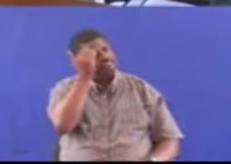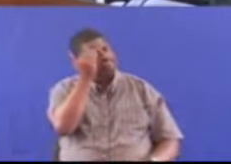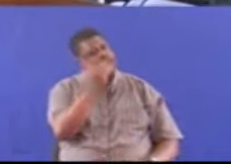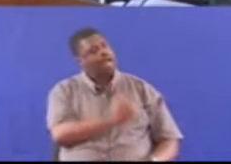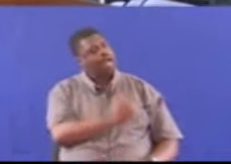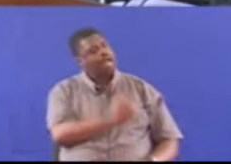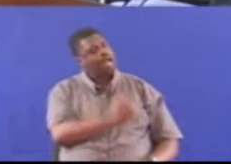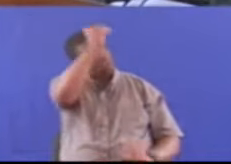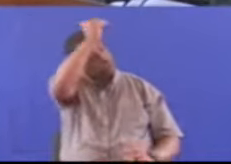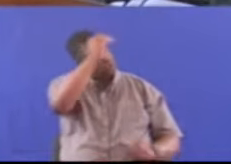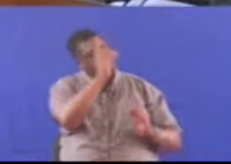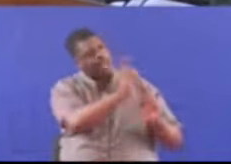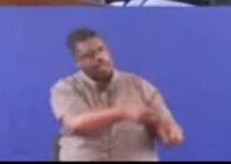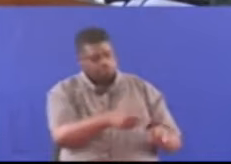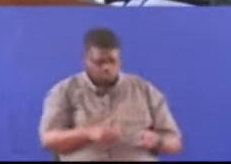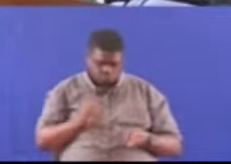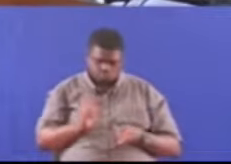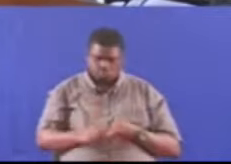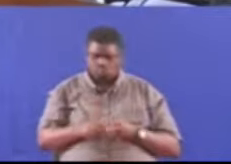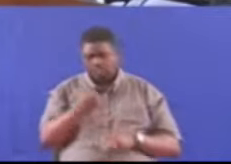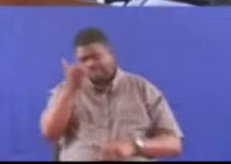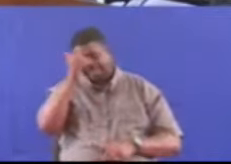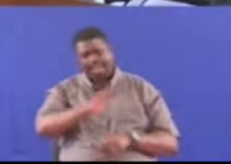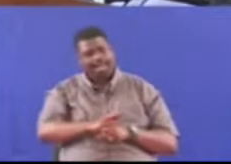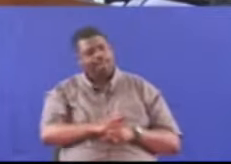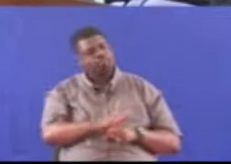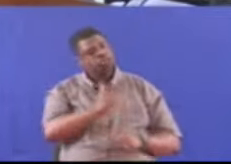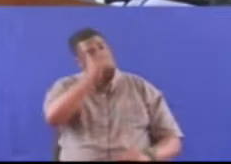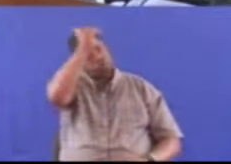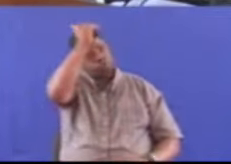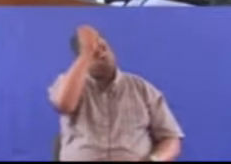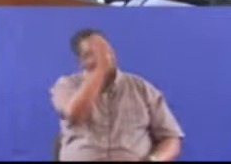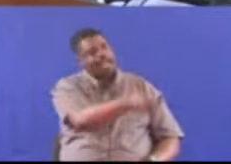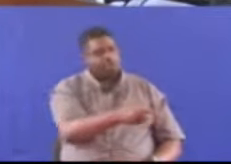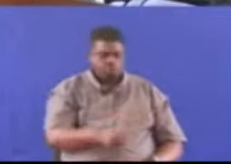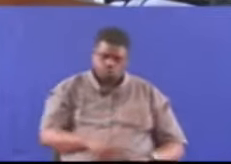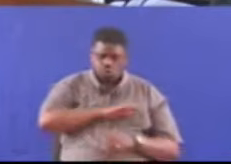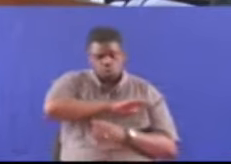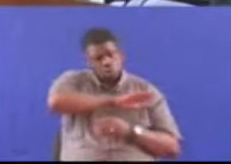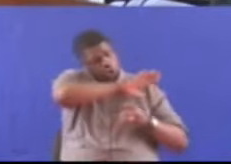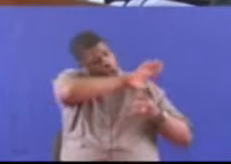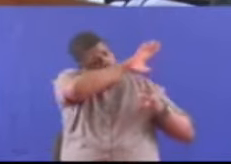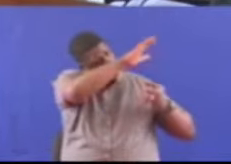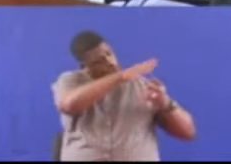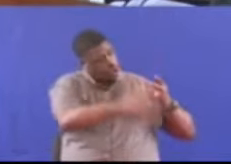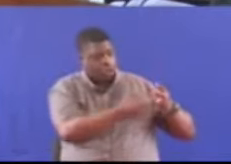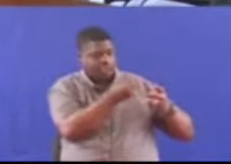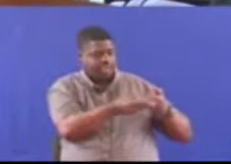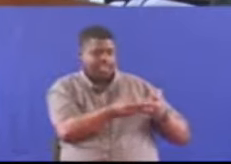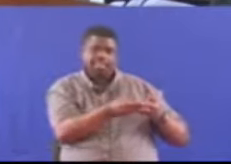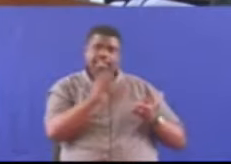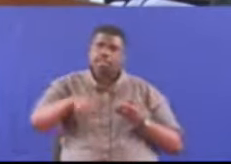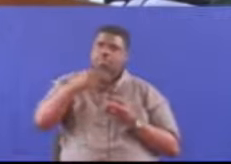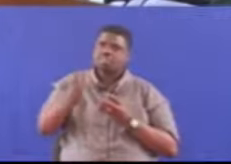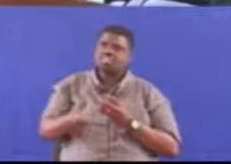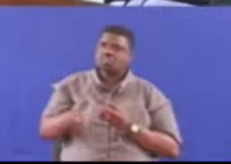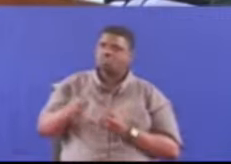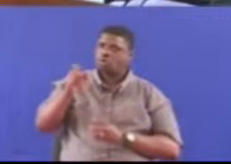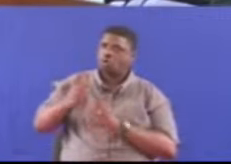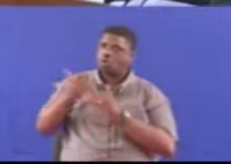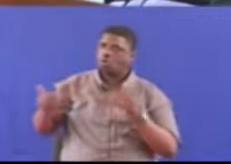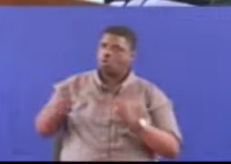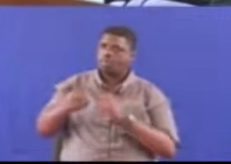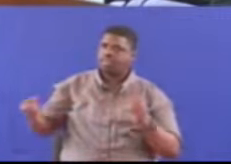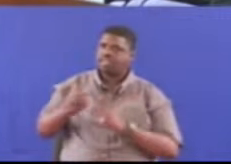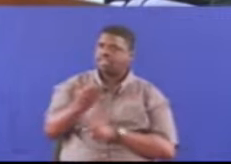juu, unao utaalamu wa hali ya juu. Haya yote yamewashinda wapinzani wako